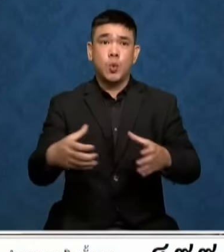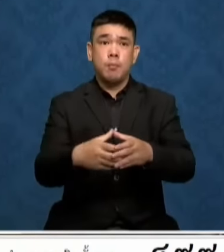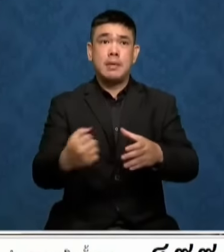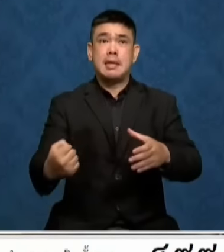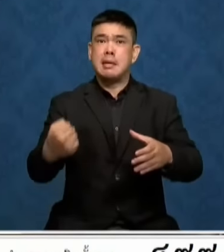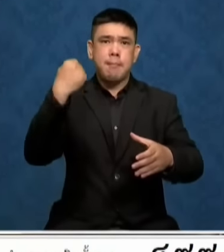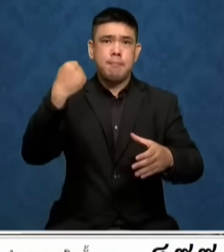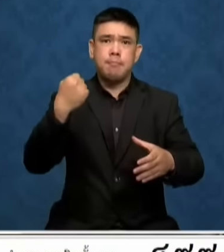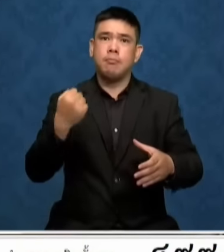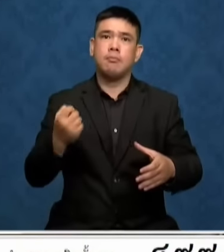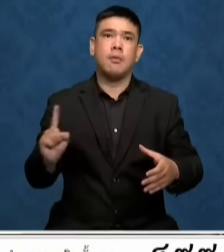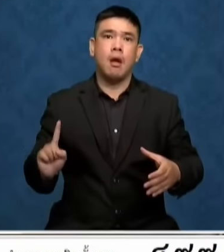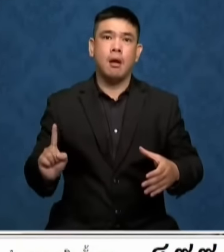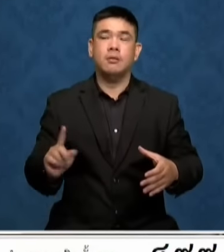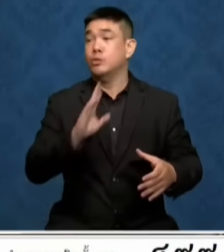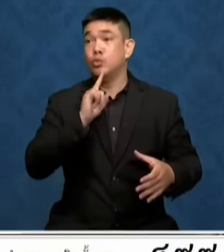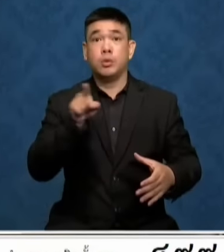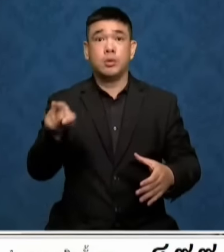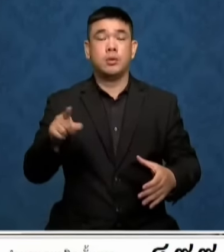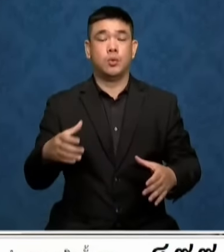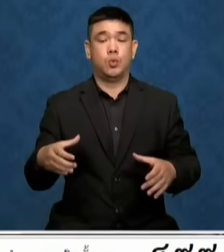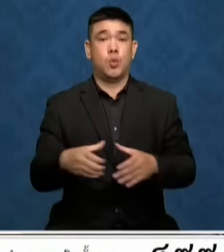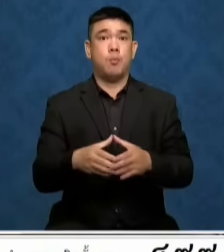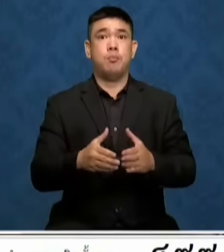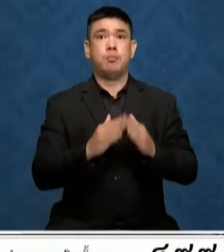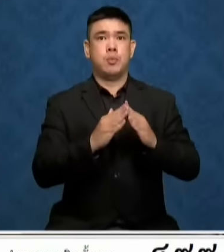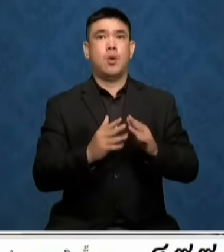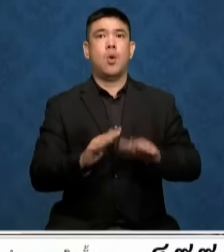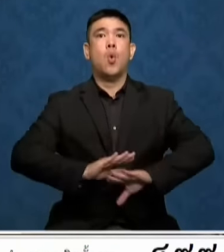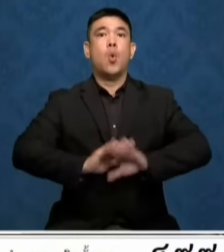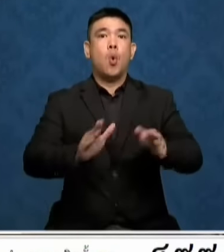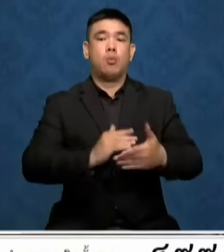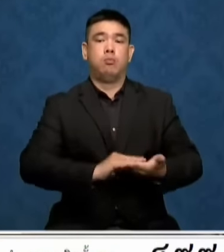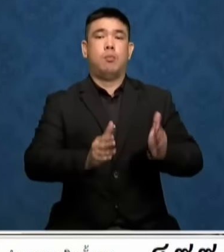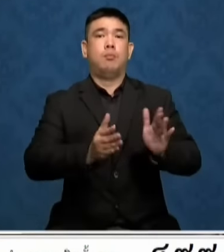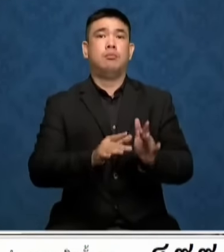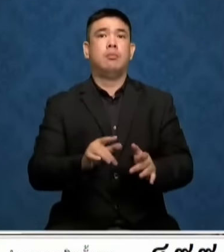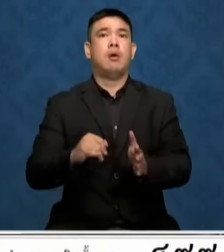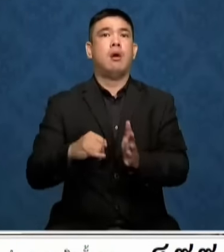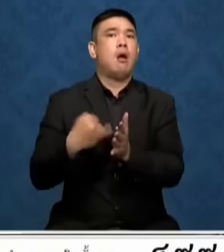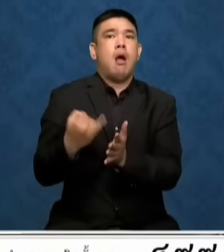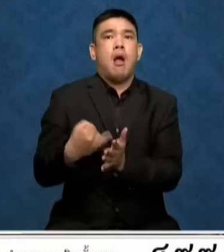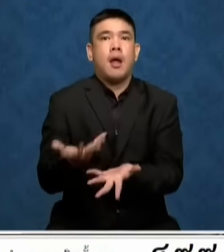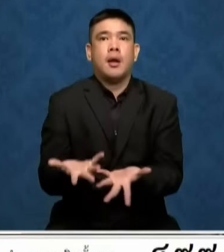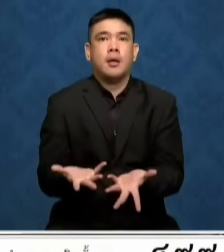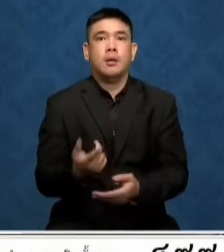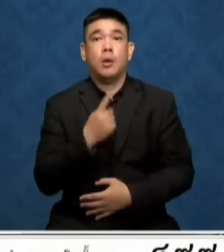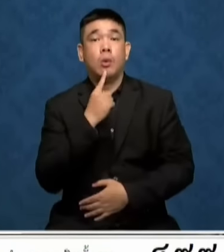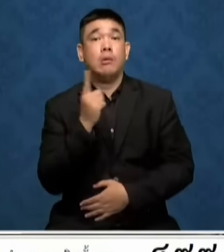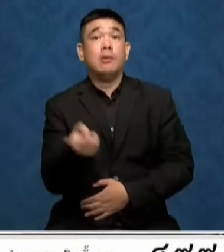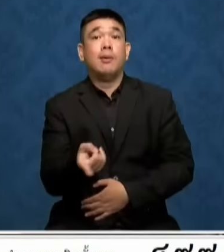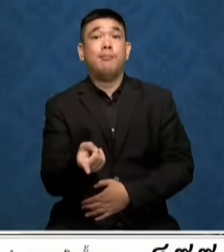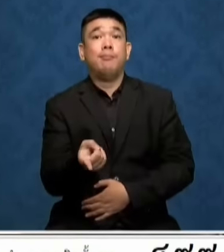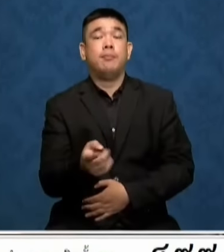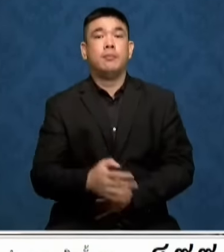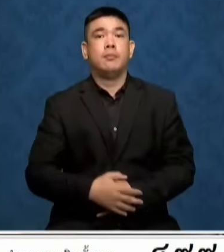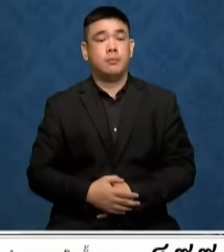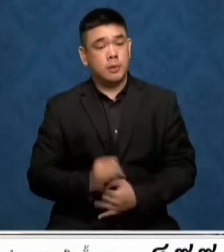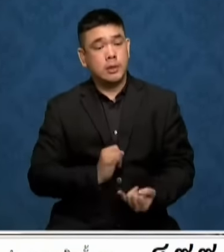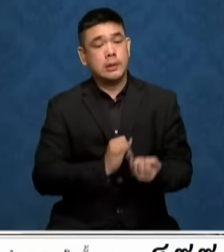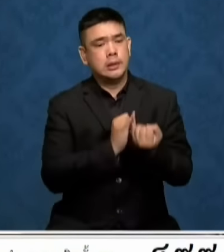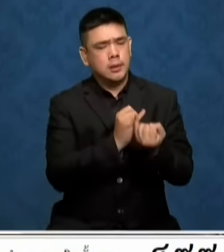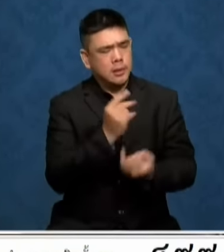ข้มแข็งได้ยังไงคะถ้าพรรคการเมืองยังถูกยุบได้พร่ำเพรื่อแบบนี้กลายเป็นความเคยชินค่ะเคยชินจ